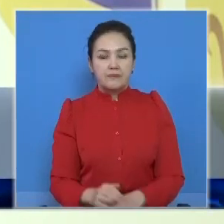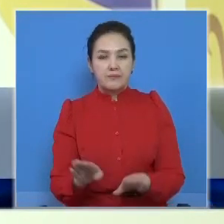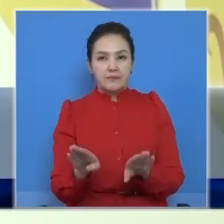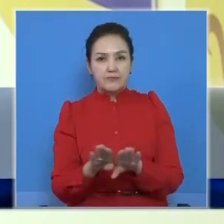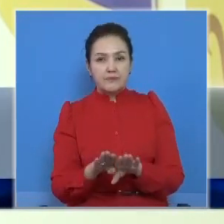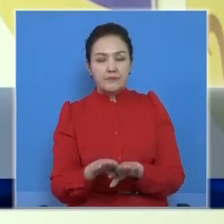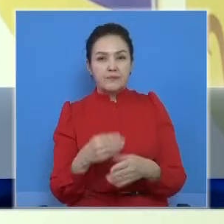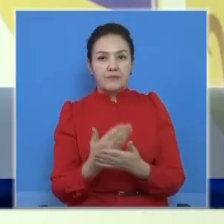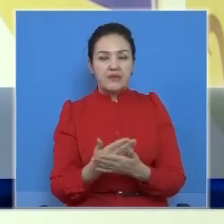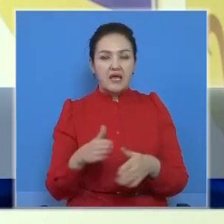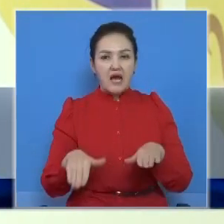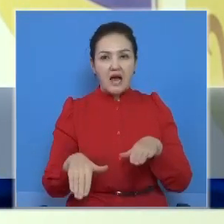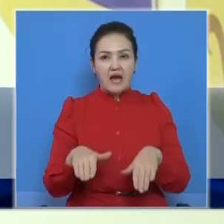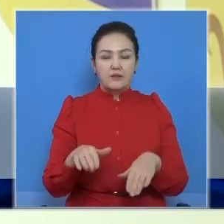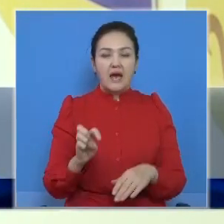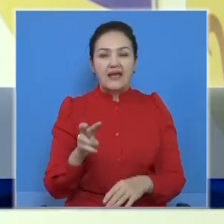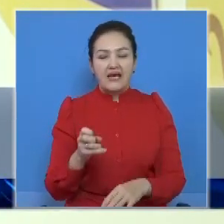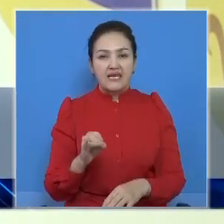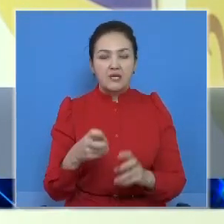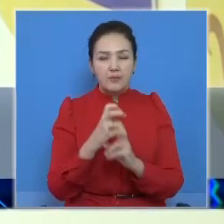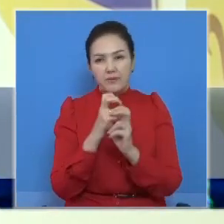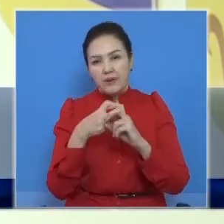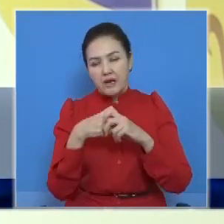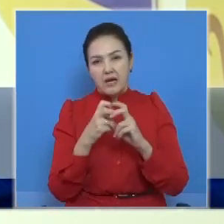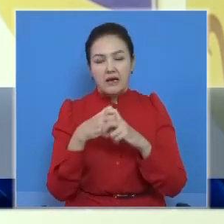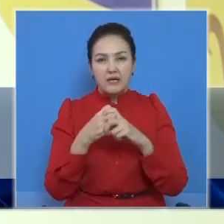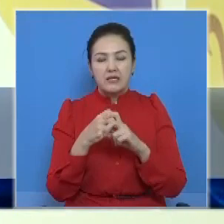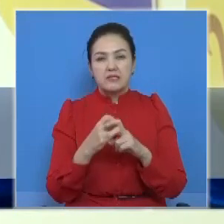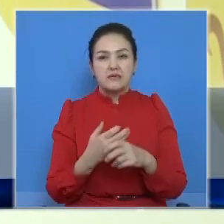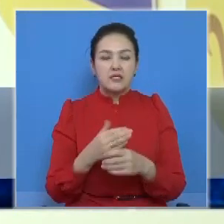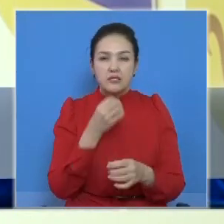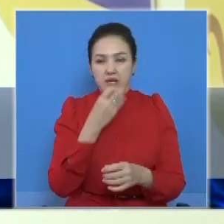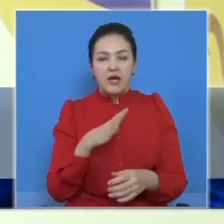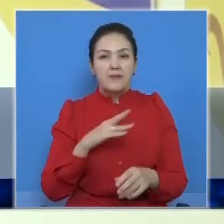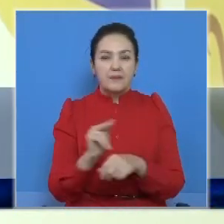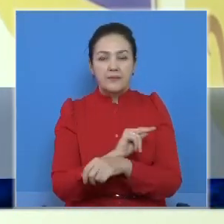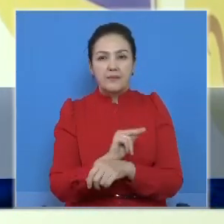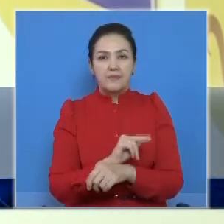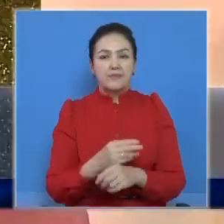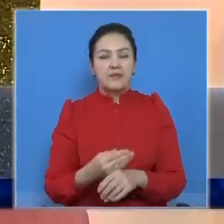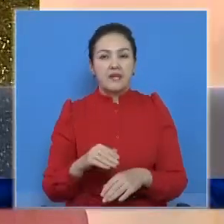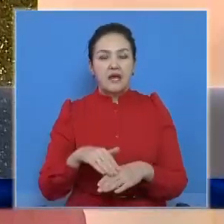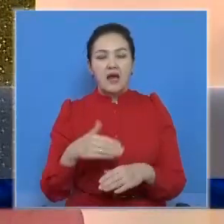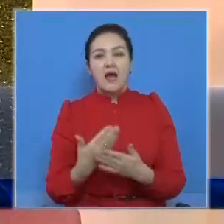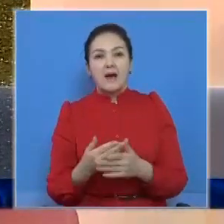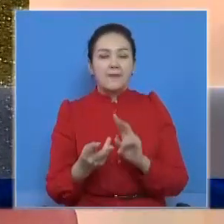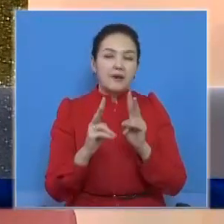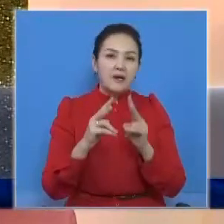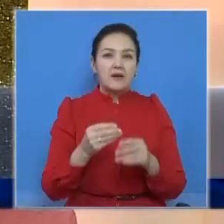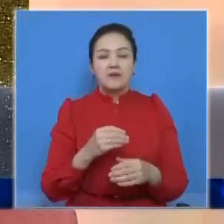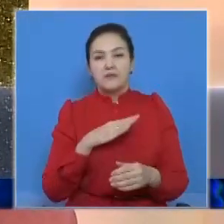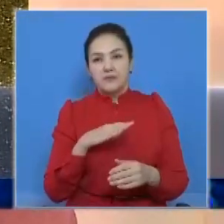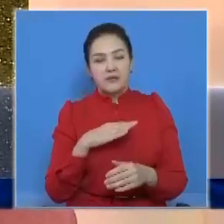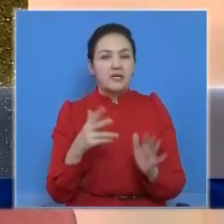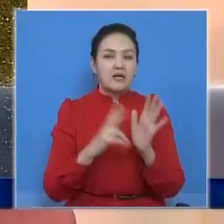Сонымен қатар олардың аяқтары кейбірлерінің буындарына жақсы болады. Ақшындап келген әжелеріміз қазір билеп секіріп жүр. Алғадағы бұл орталыққа